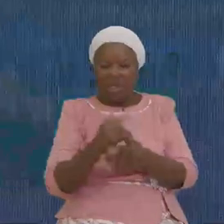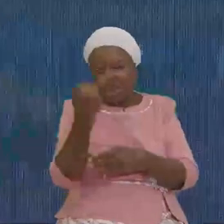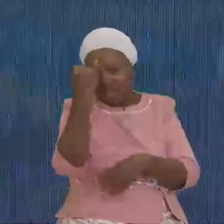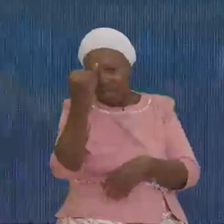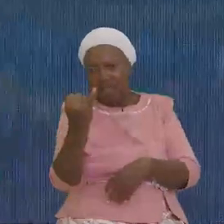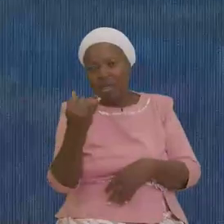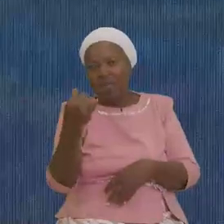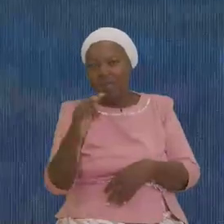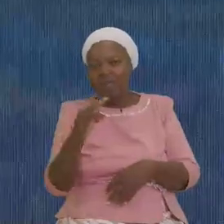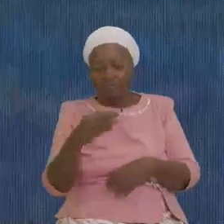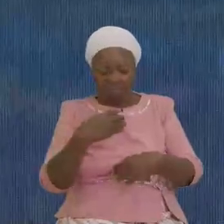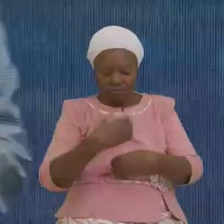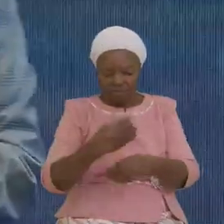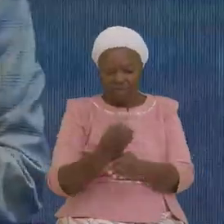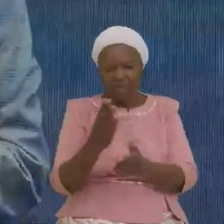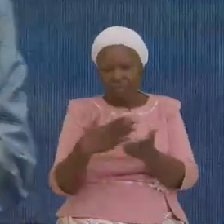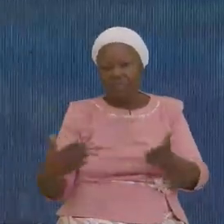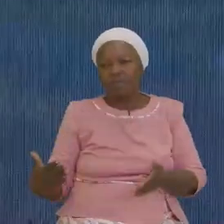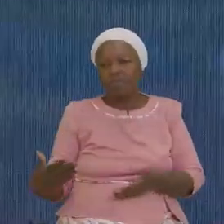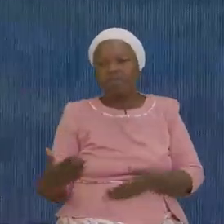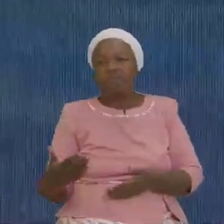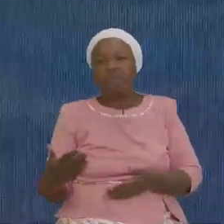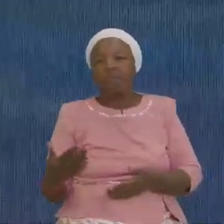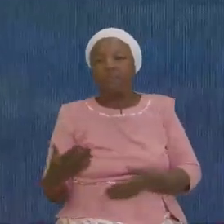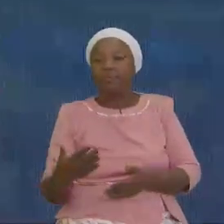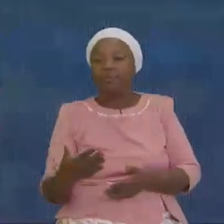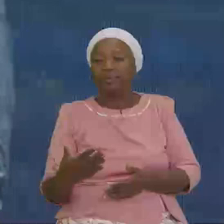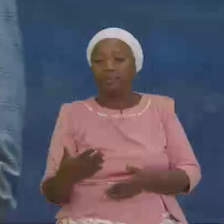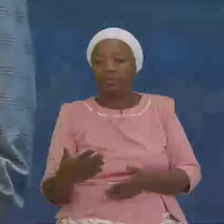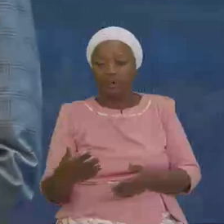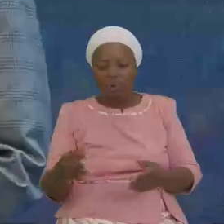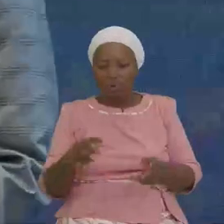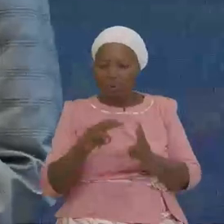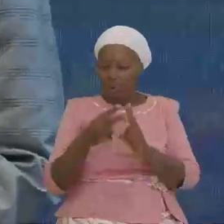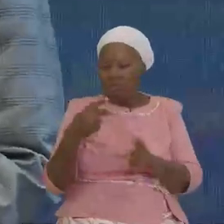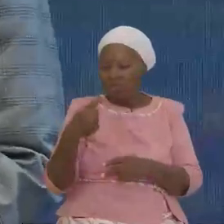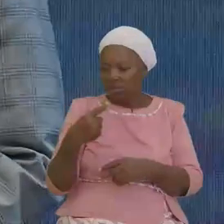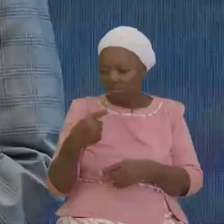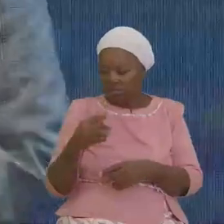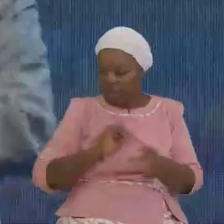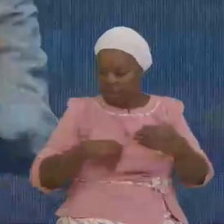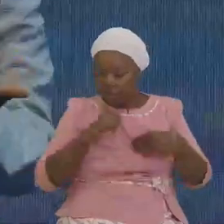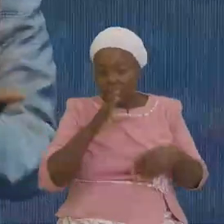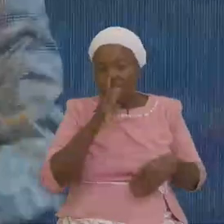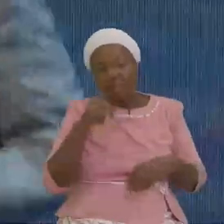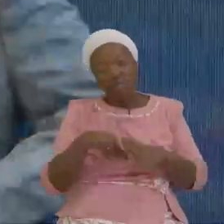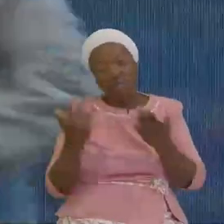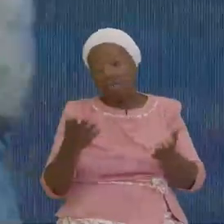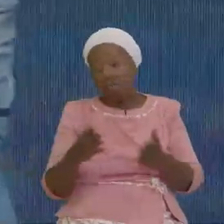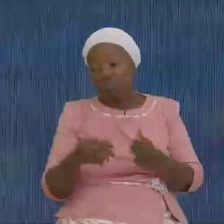Quand est-ce que le fabricant a l'idée de fabriquer quelque chose?